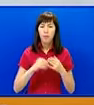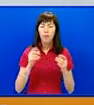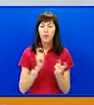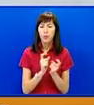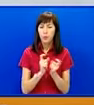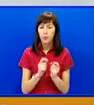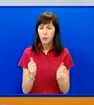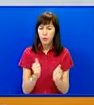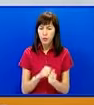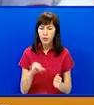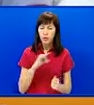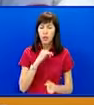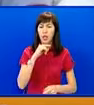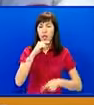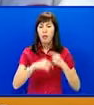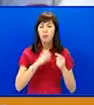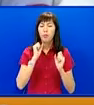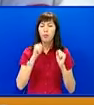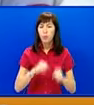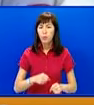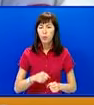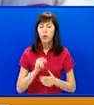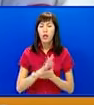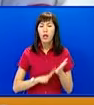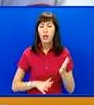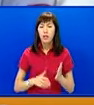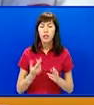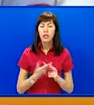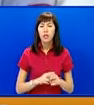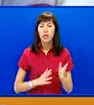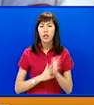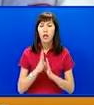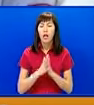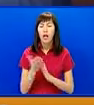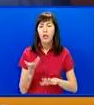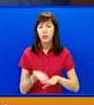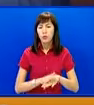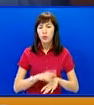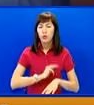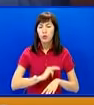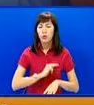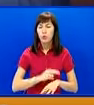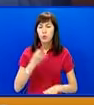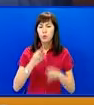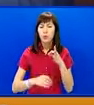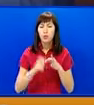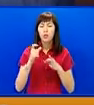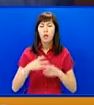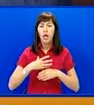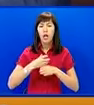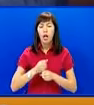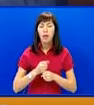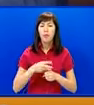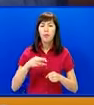между соседями. Этот перечень можно продолжать до бесконечности. От этого растет нагрузка на судей. Процесс медиации позволит сократить количество